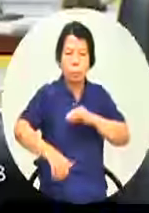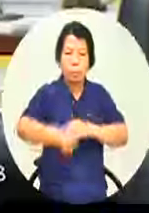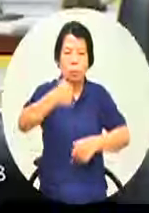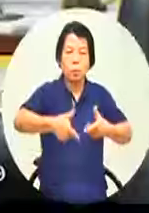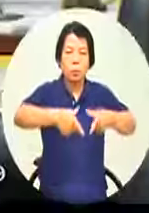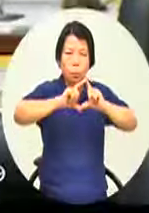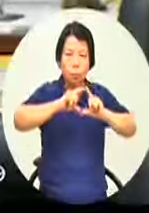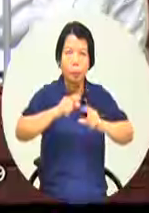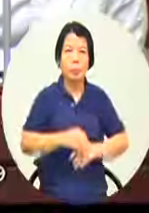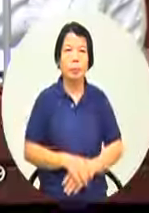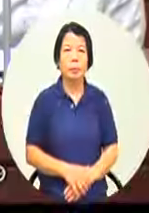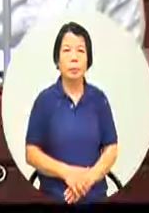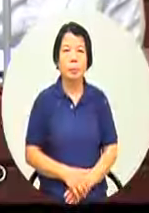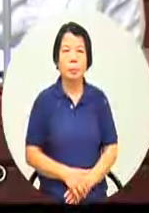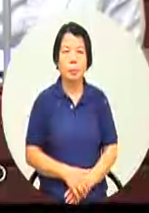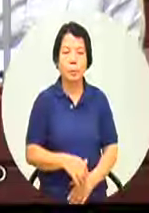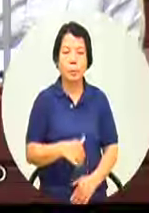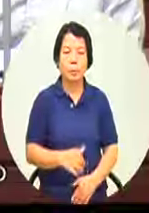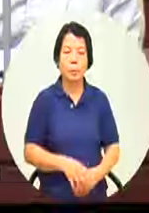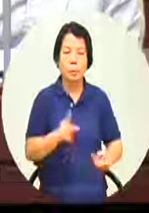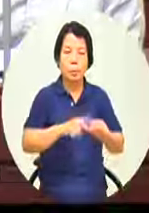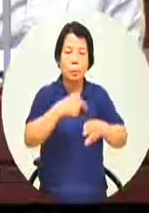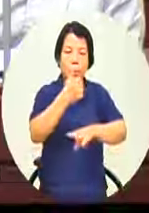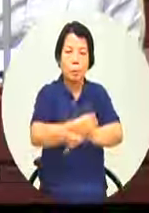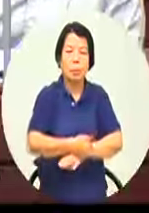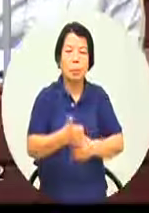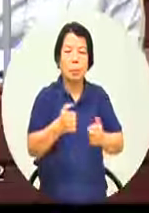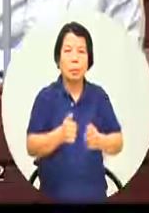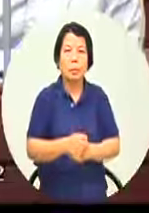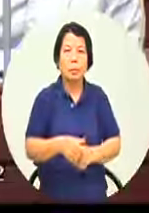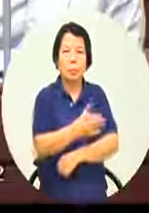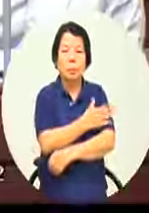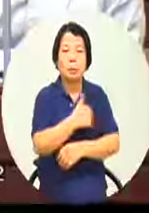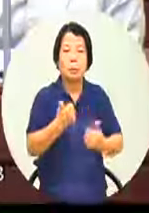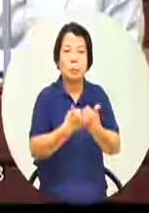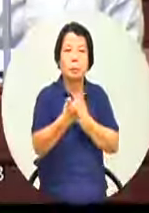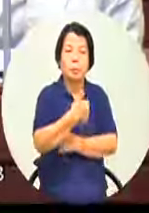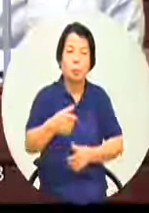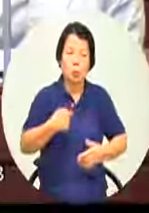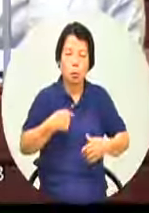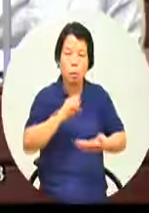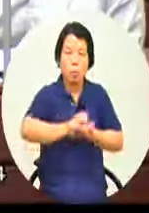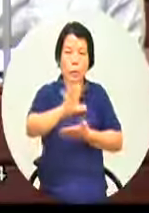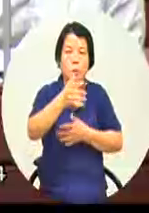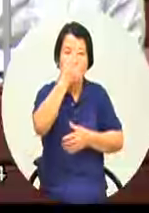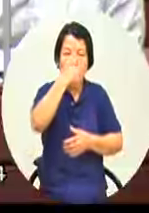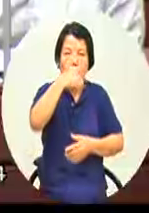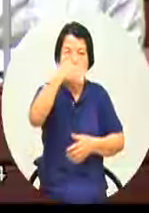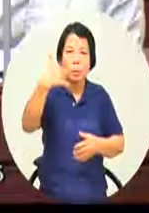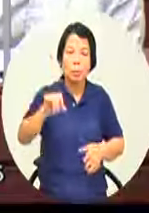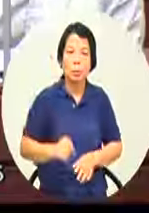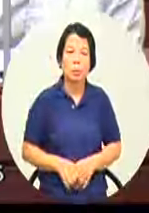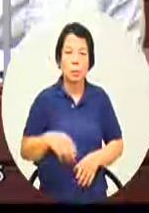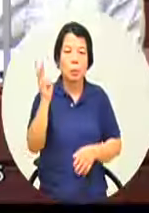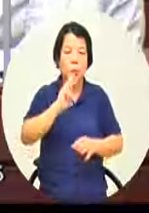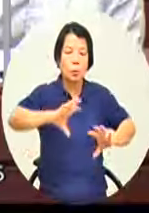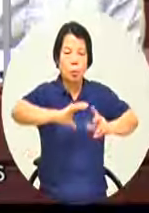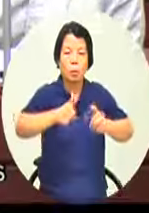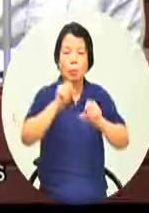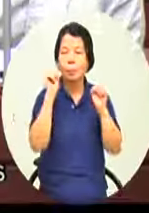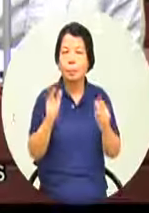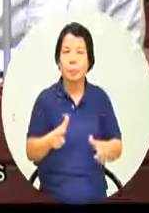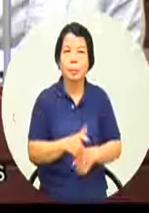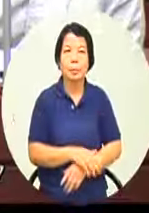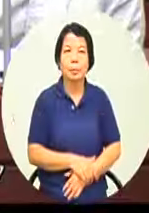局长答复。 谢谢主席，谢谢陈议员哦。那还是要跟议员报告，就是那凤山不是水乡泽国的地区哈、哦。